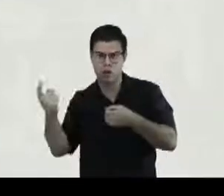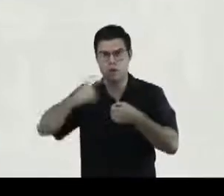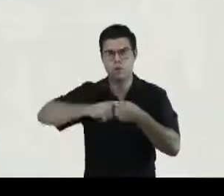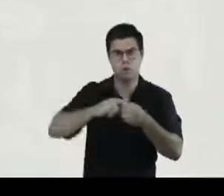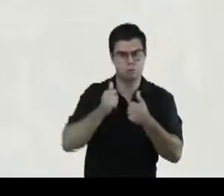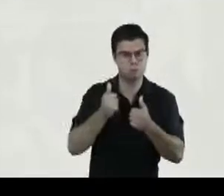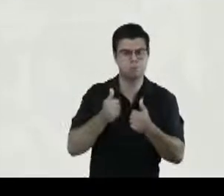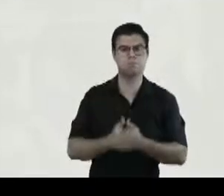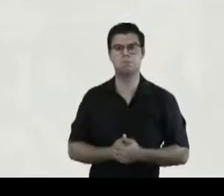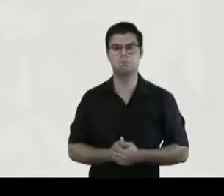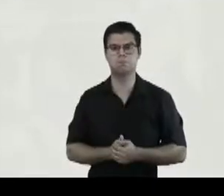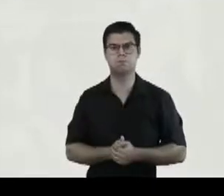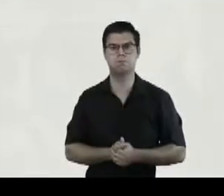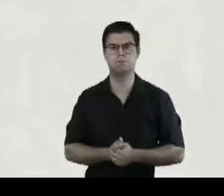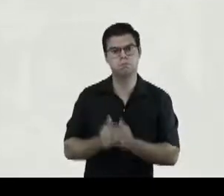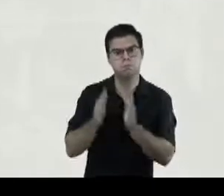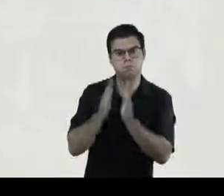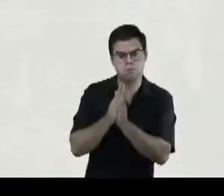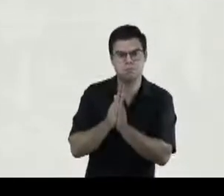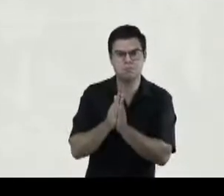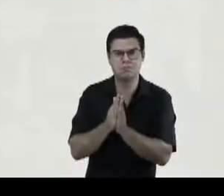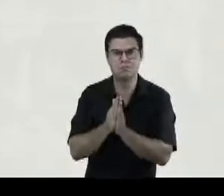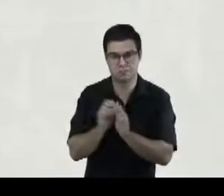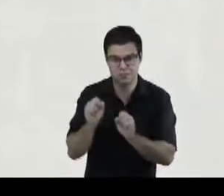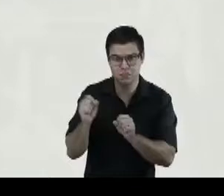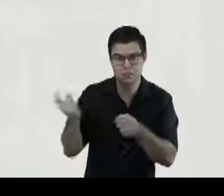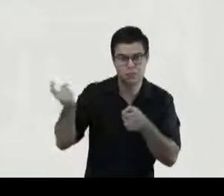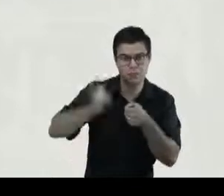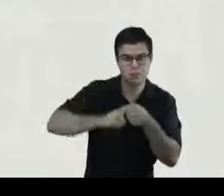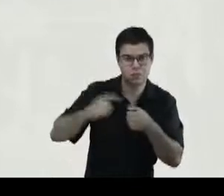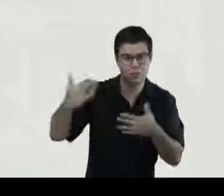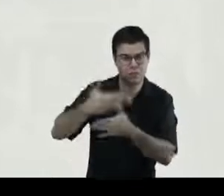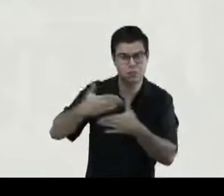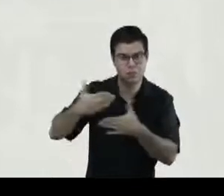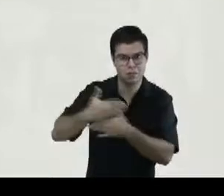S'il vous plaît, vous pouvez revenir en arrière. Non, c'est ce que j'ai fait, c'est bon. Pardon.